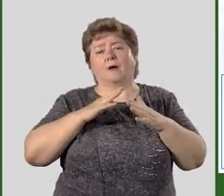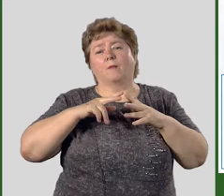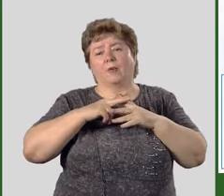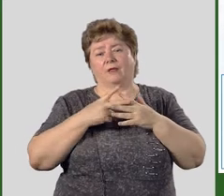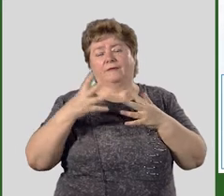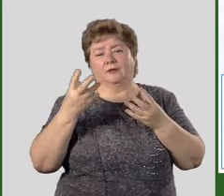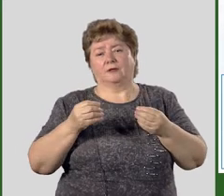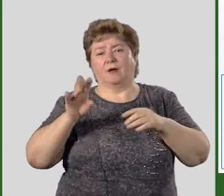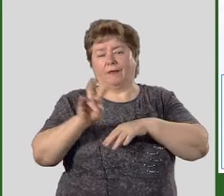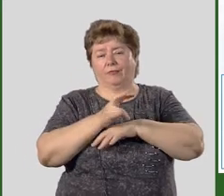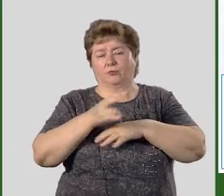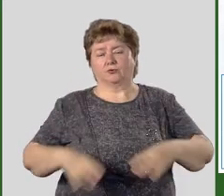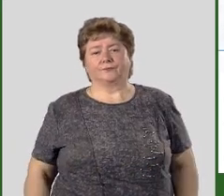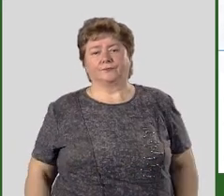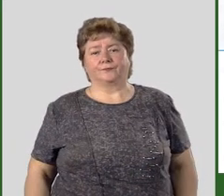ночью.